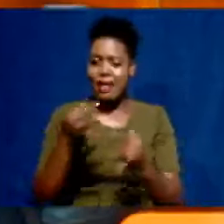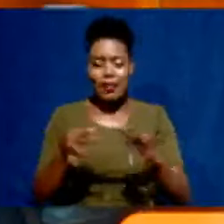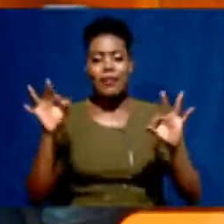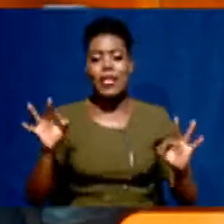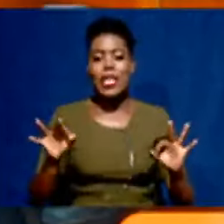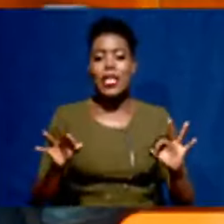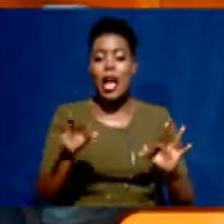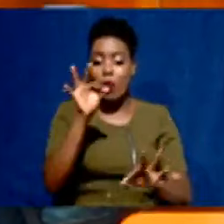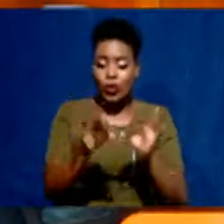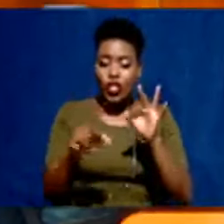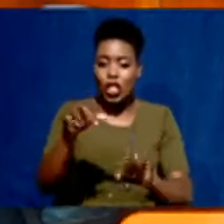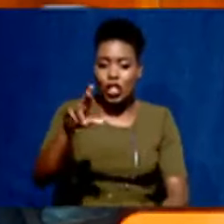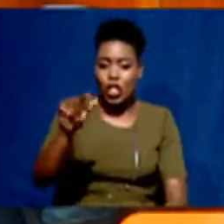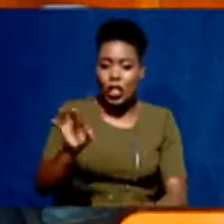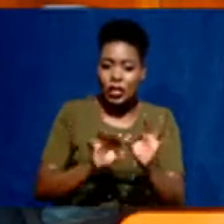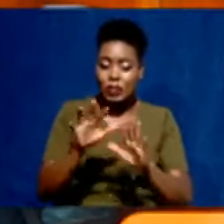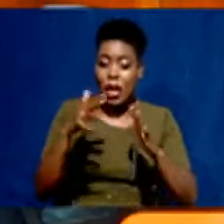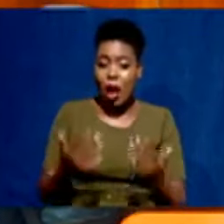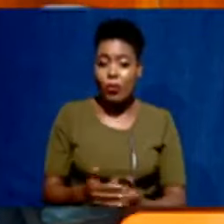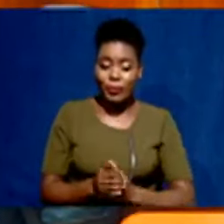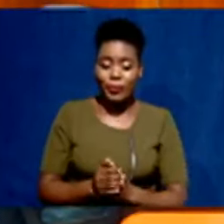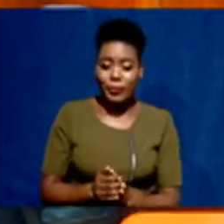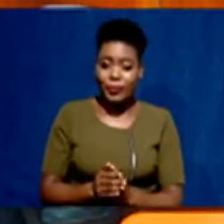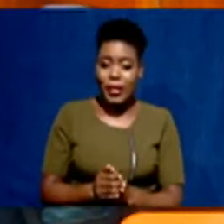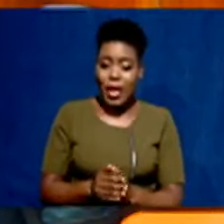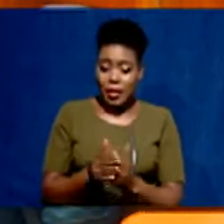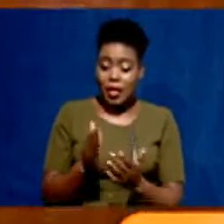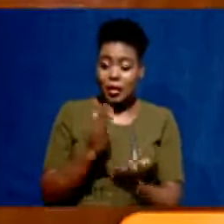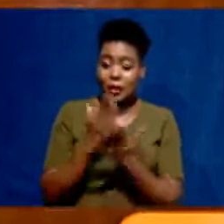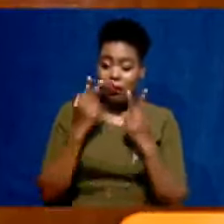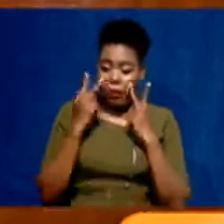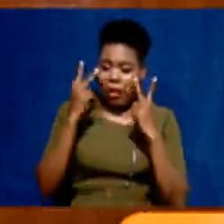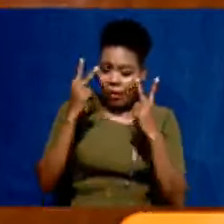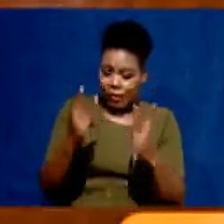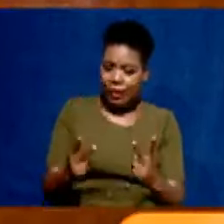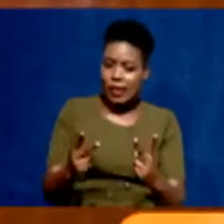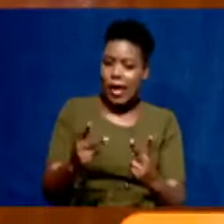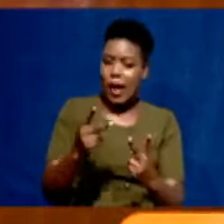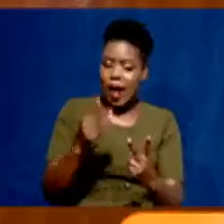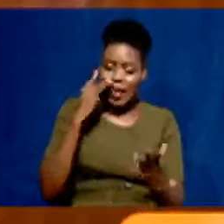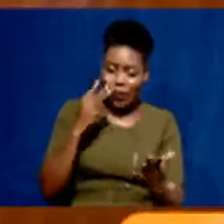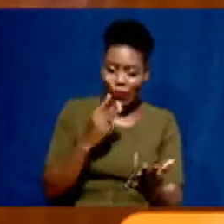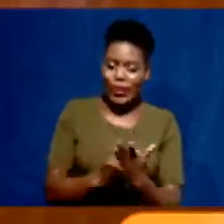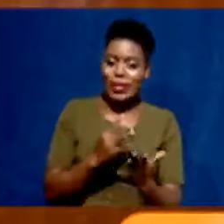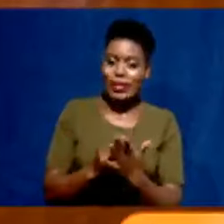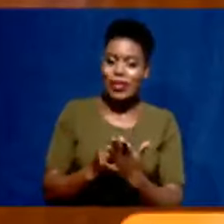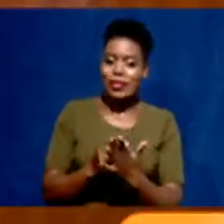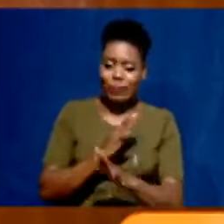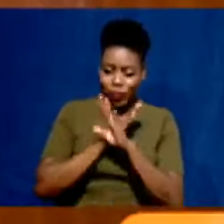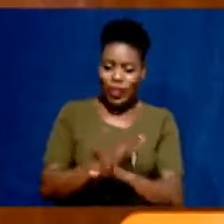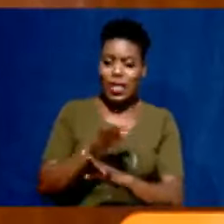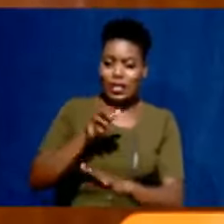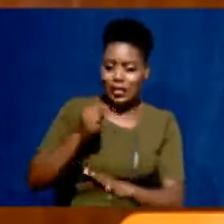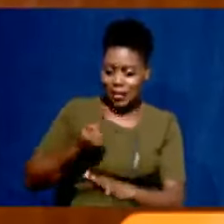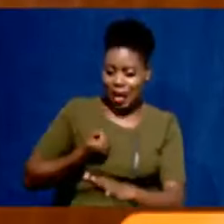Jaji Nzioka akieleza kwamba aliridhika na madai ya Maribe kwamba hakuwa katika eneo la